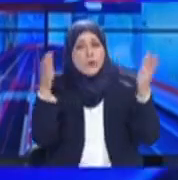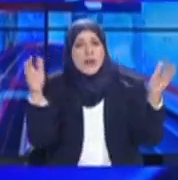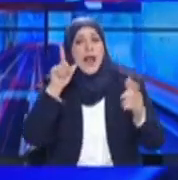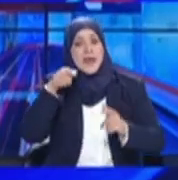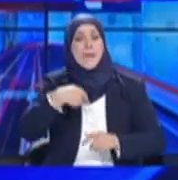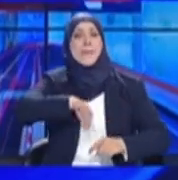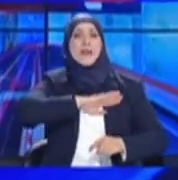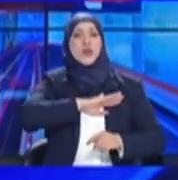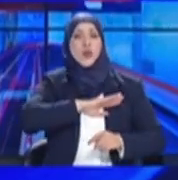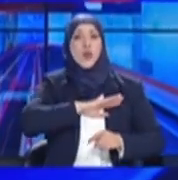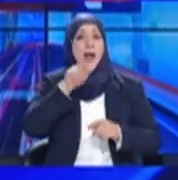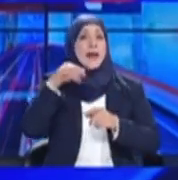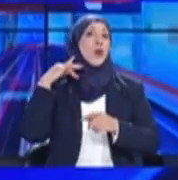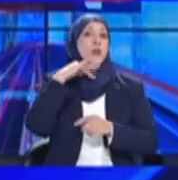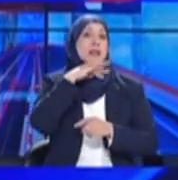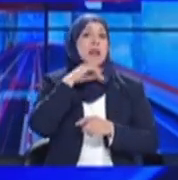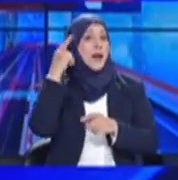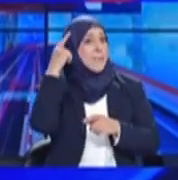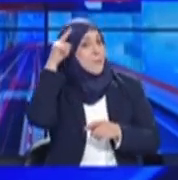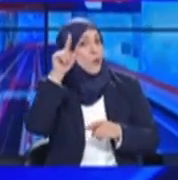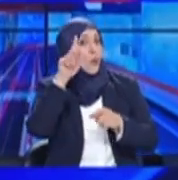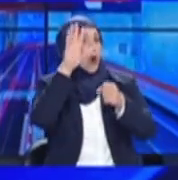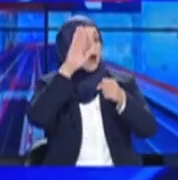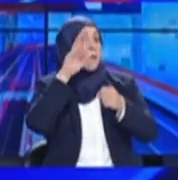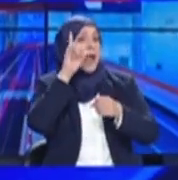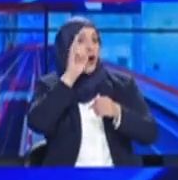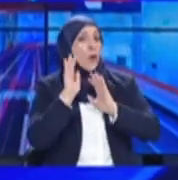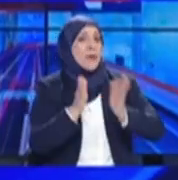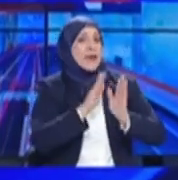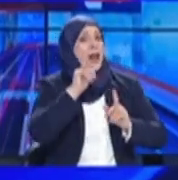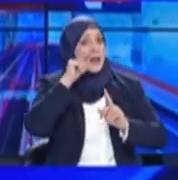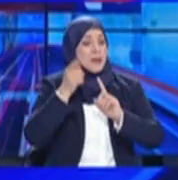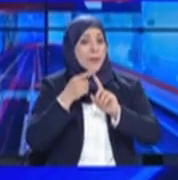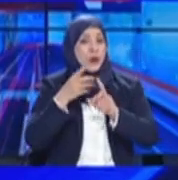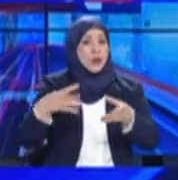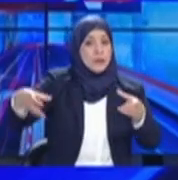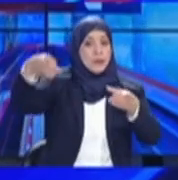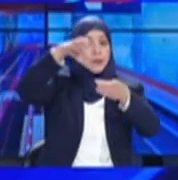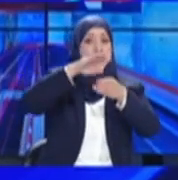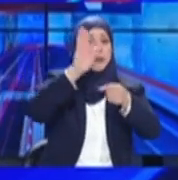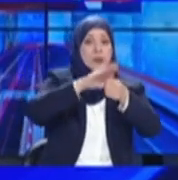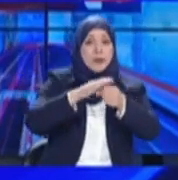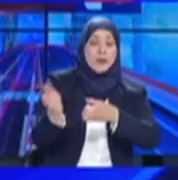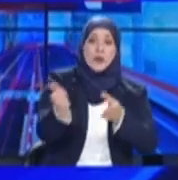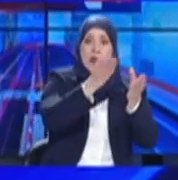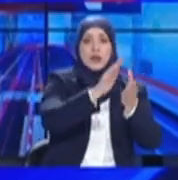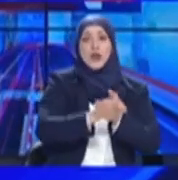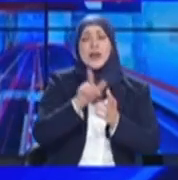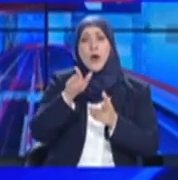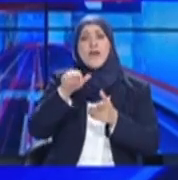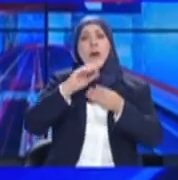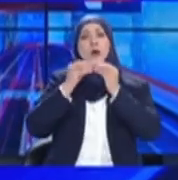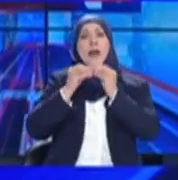المستشفيات معناه فضلاتها الطبيه تخرج مع الفضلات العاديه اه